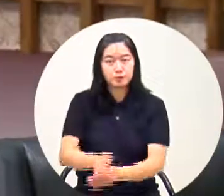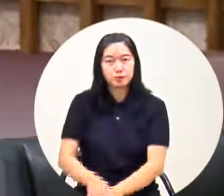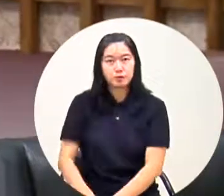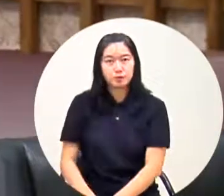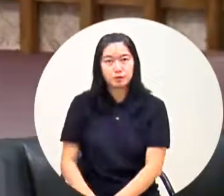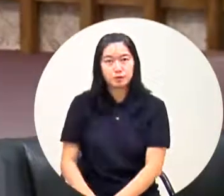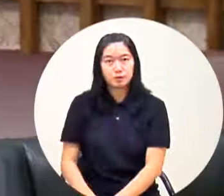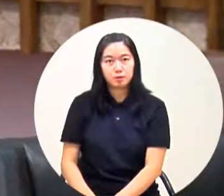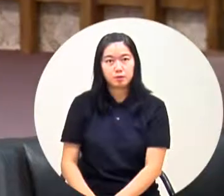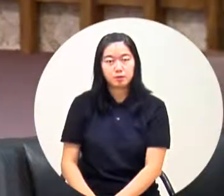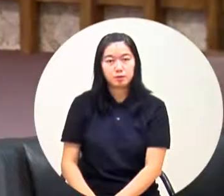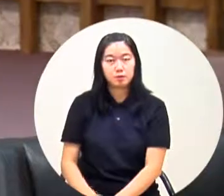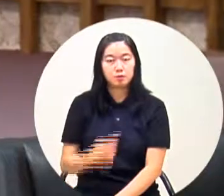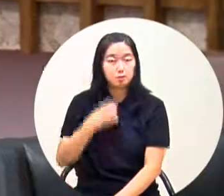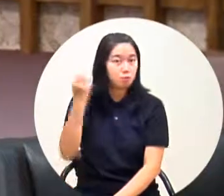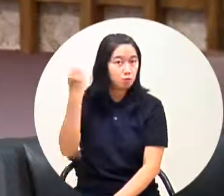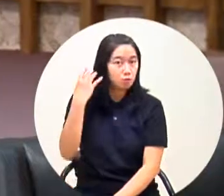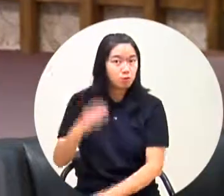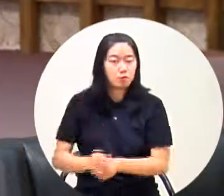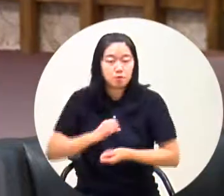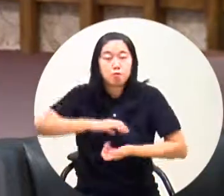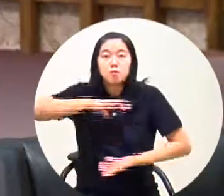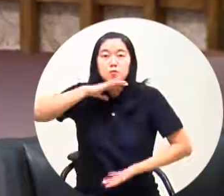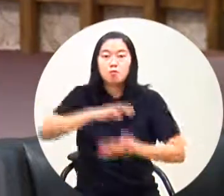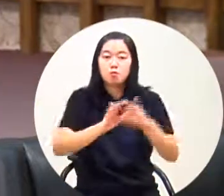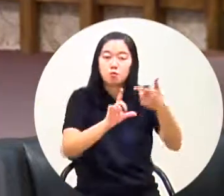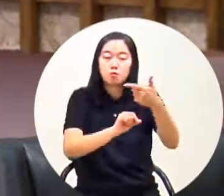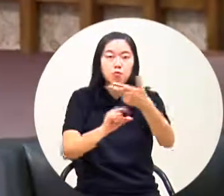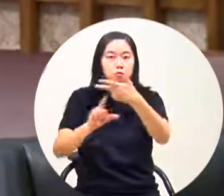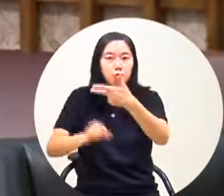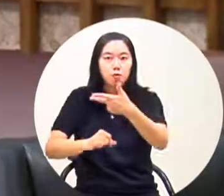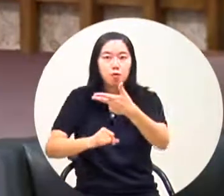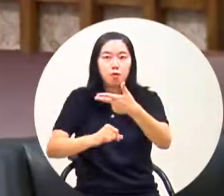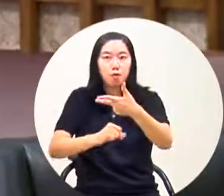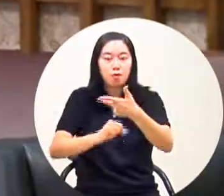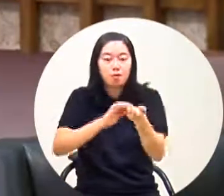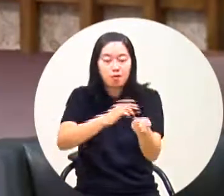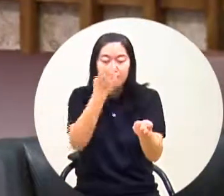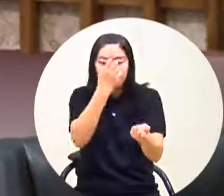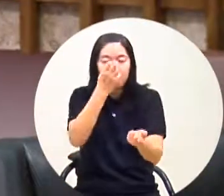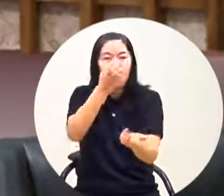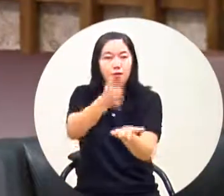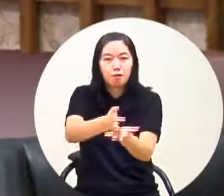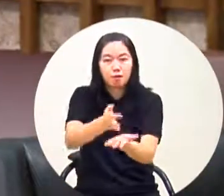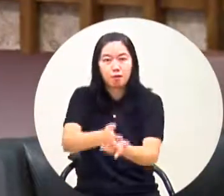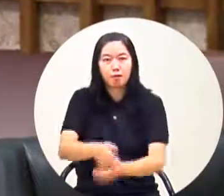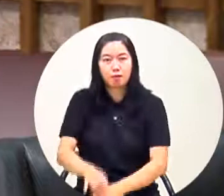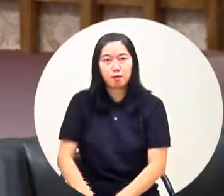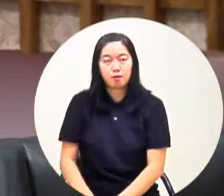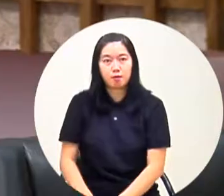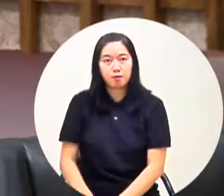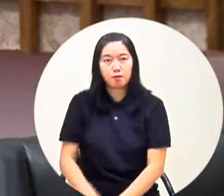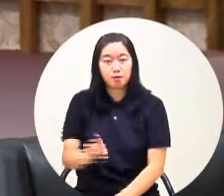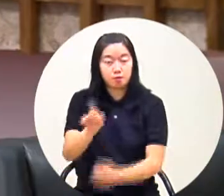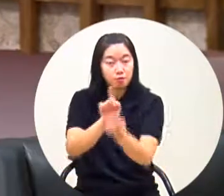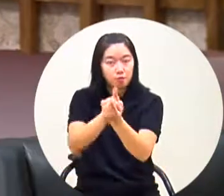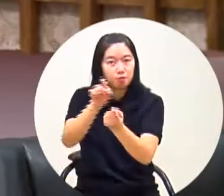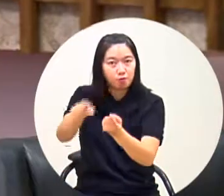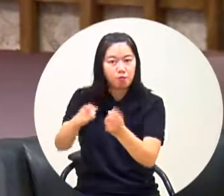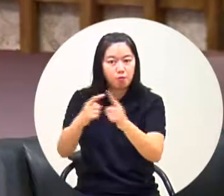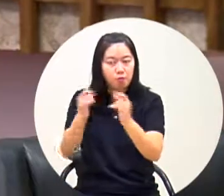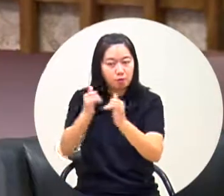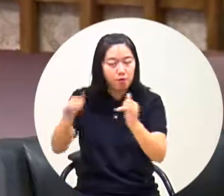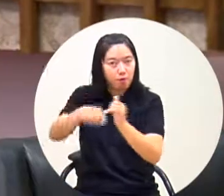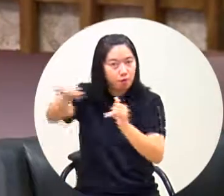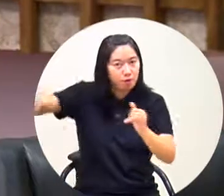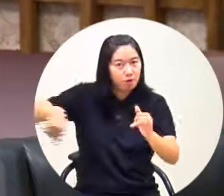间，敢若唔知六月份、七月份啊，跟进啊啦吼。啊，事实这实在是对按会使讲吼，啊一挂民众吼，会